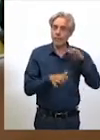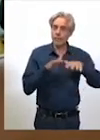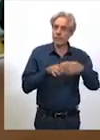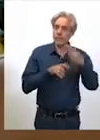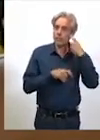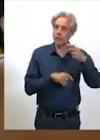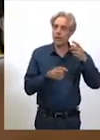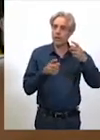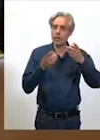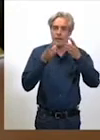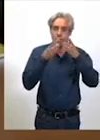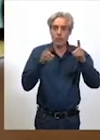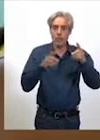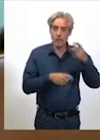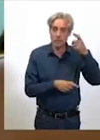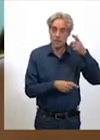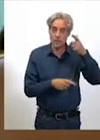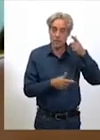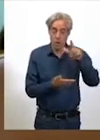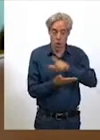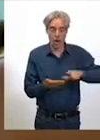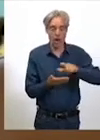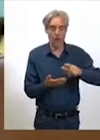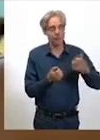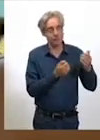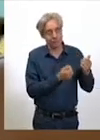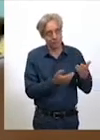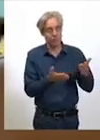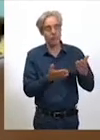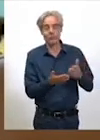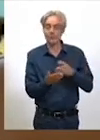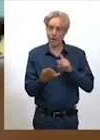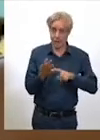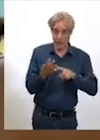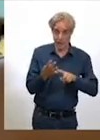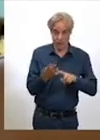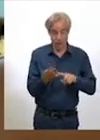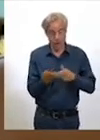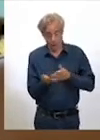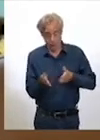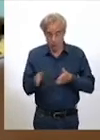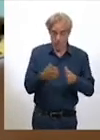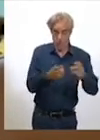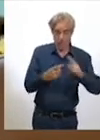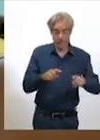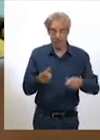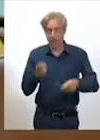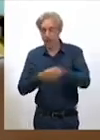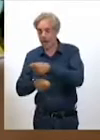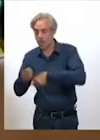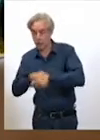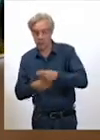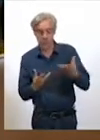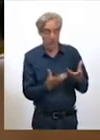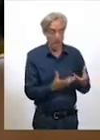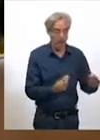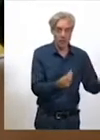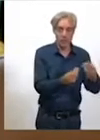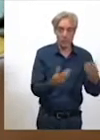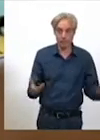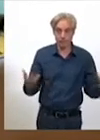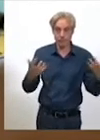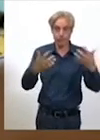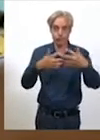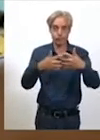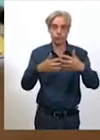par ce biais-là. Quatrième objectif, c'est proposer un chemin différent qui permette à la fois de rapprocher l'économie des habitants, mais qui permette aussi de